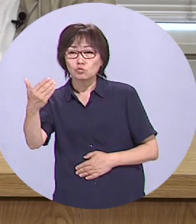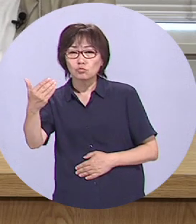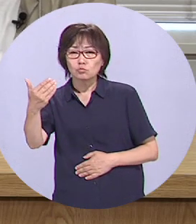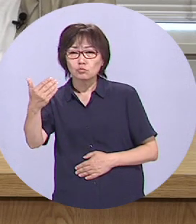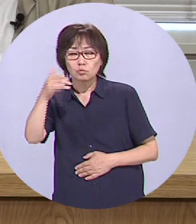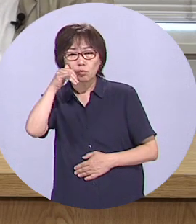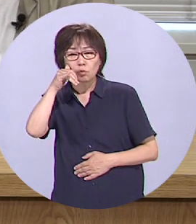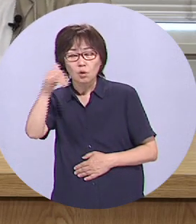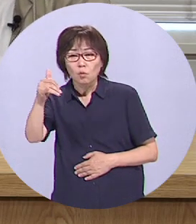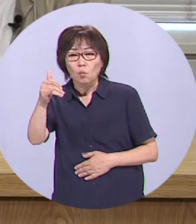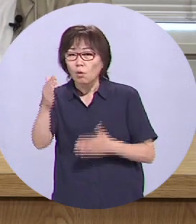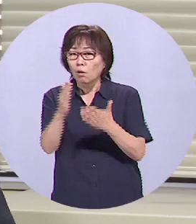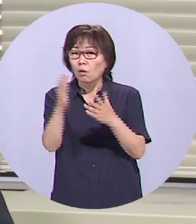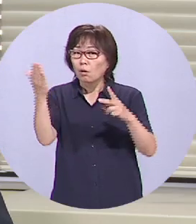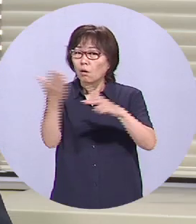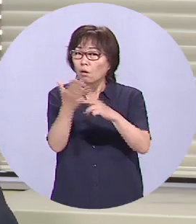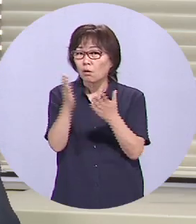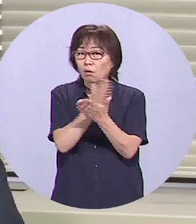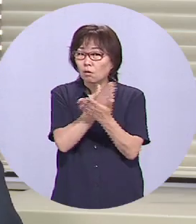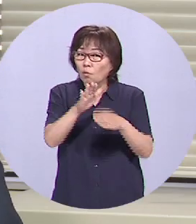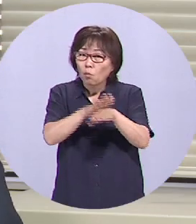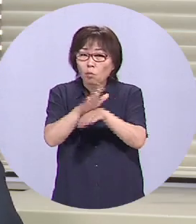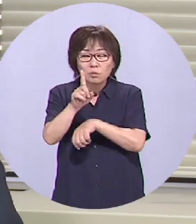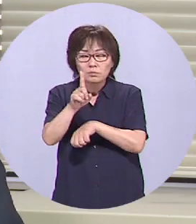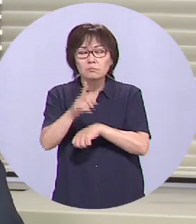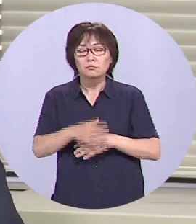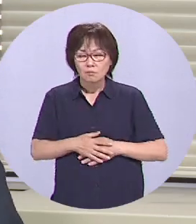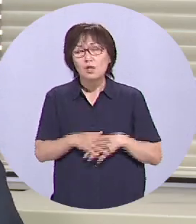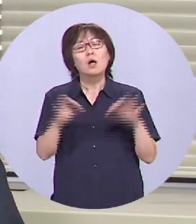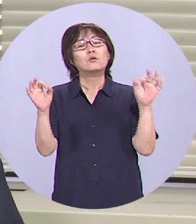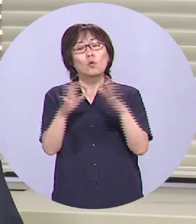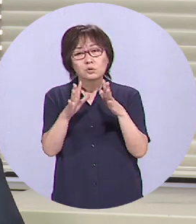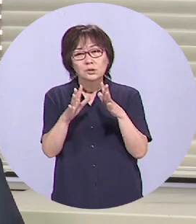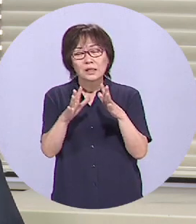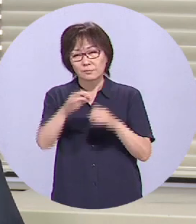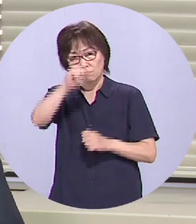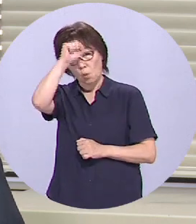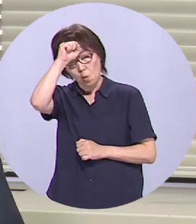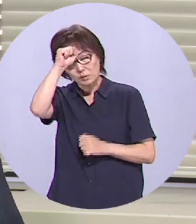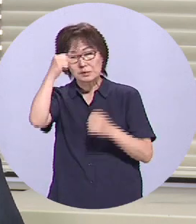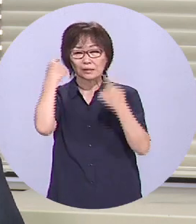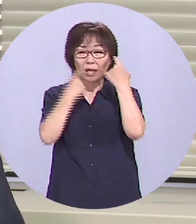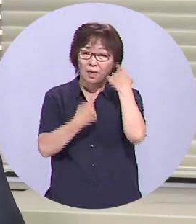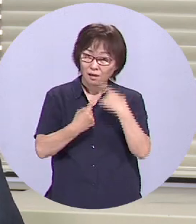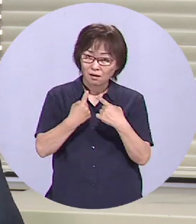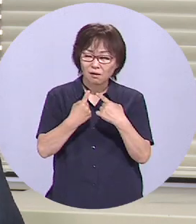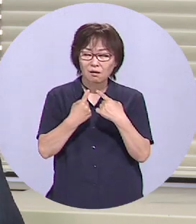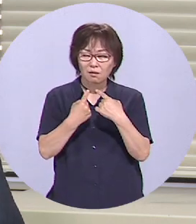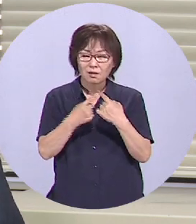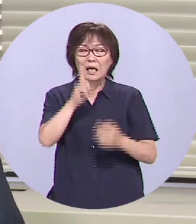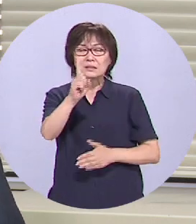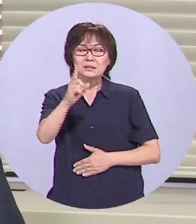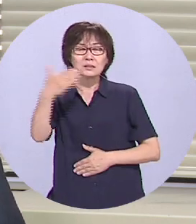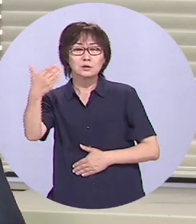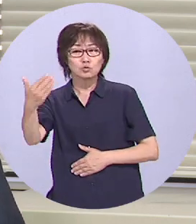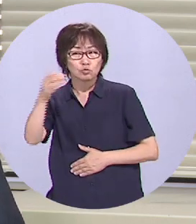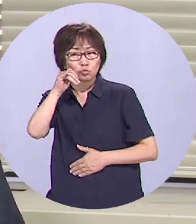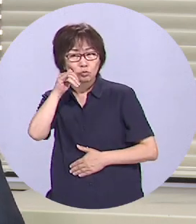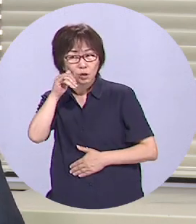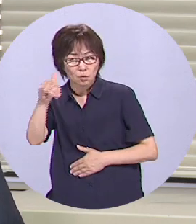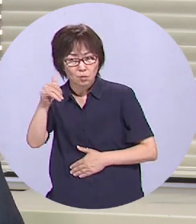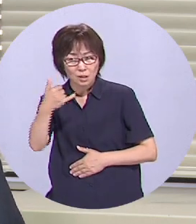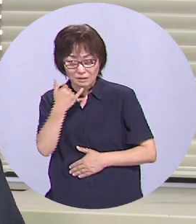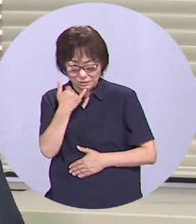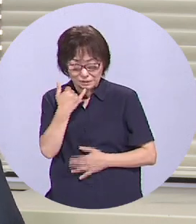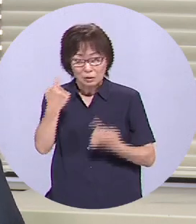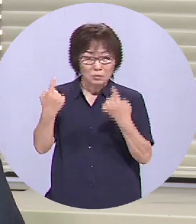分けってどういうふうに、 突然の病気とかまた怪我などによって119番を利用するかどうか迷った